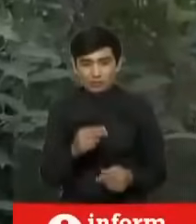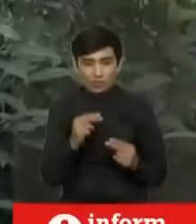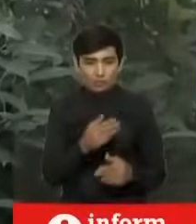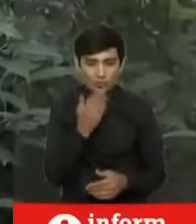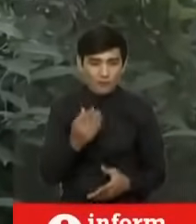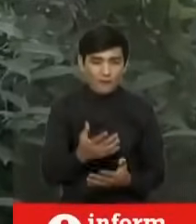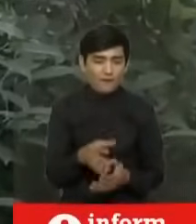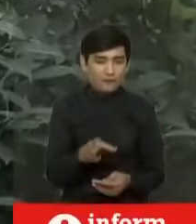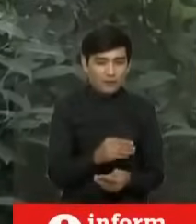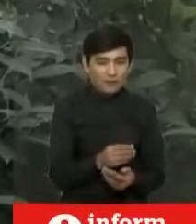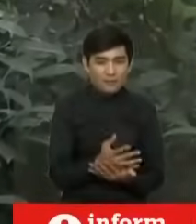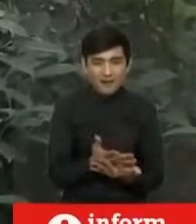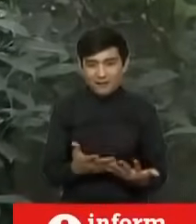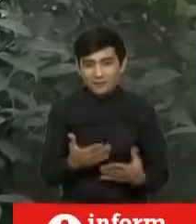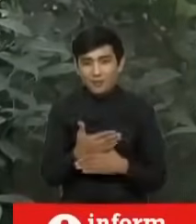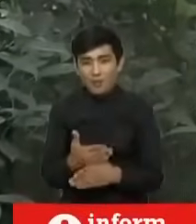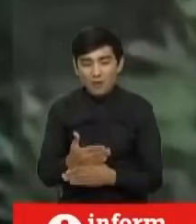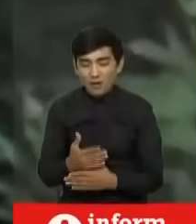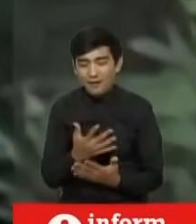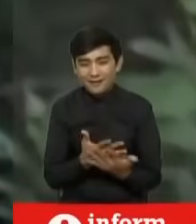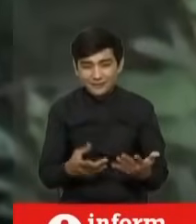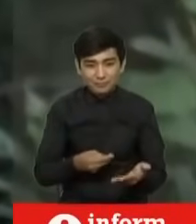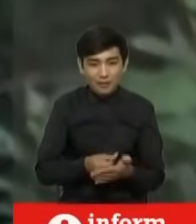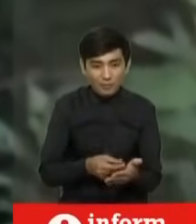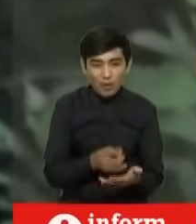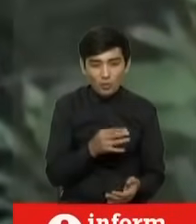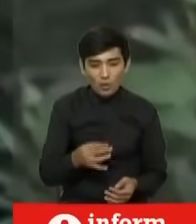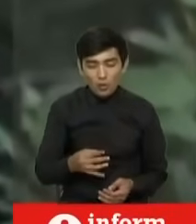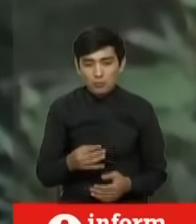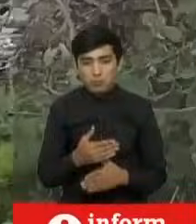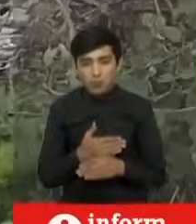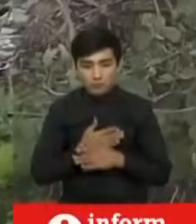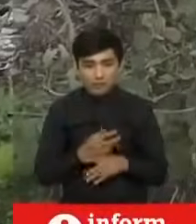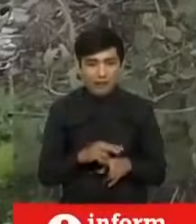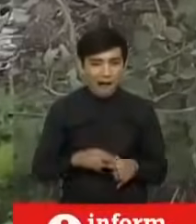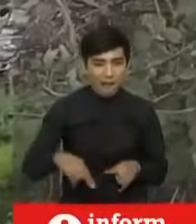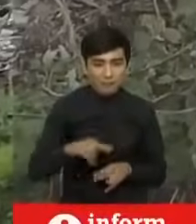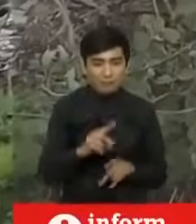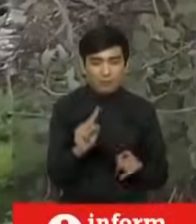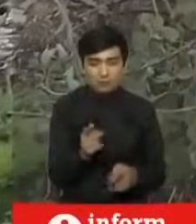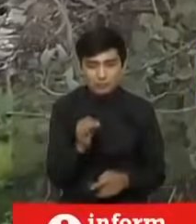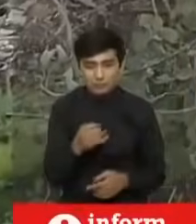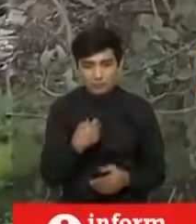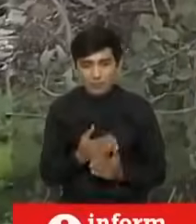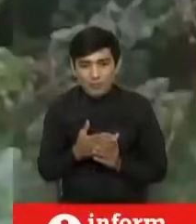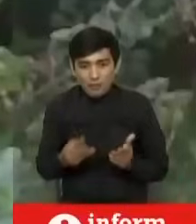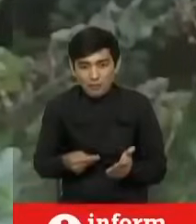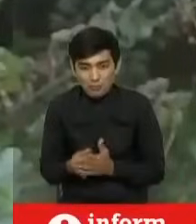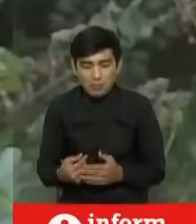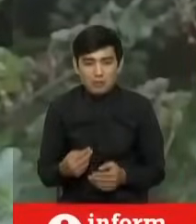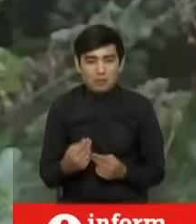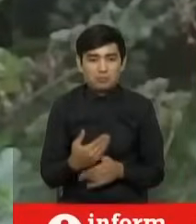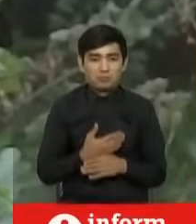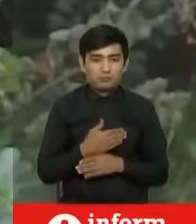все по-разному, а помощь получают одинаково. Петицию поддерживают, но сомневаются, что удастся сделать систему накопительной. Но